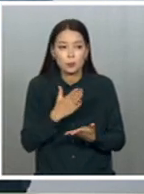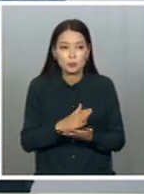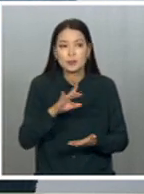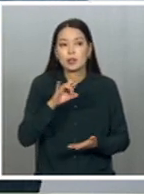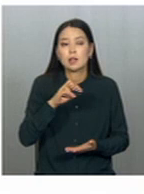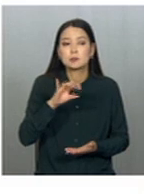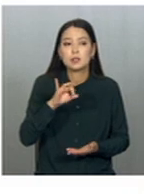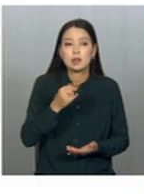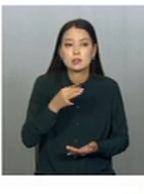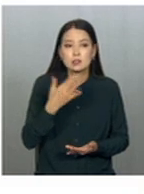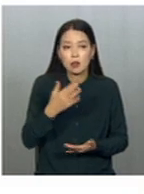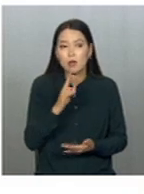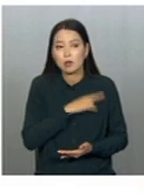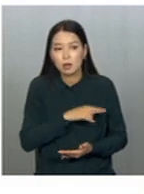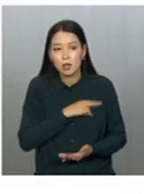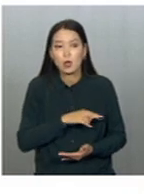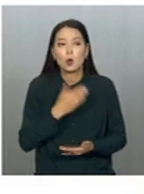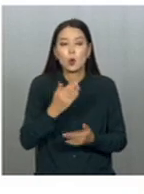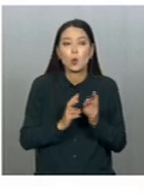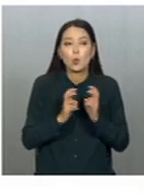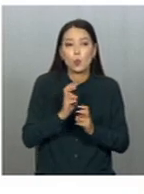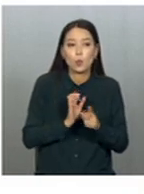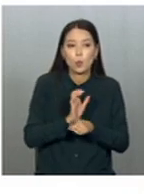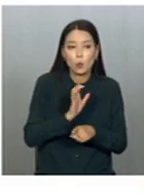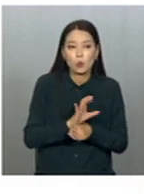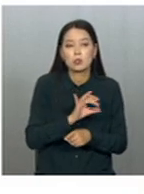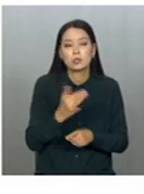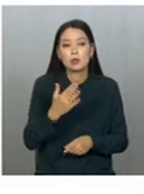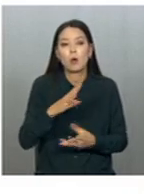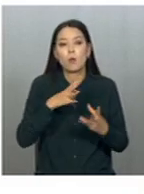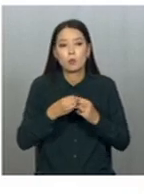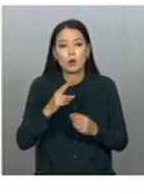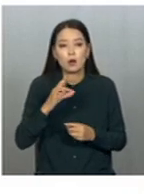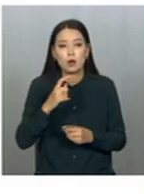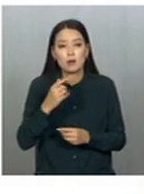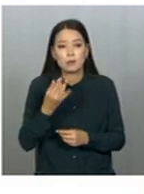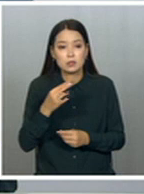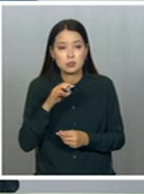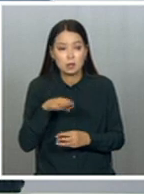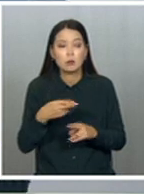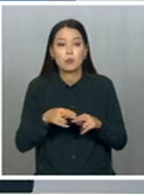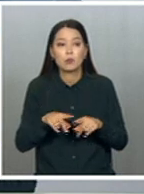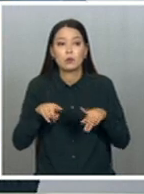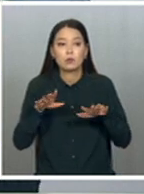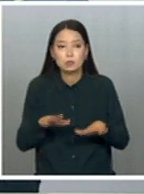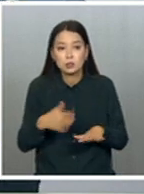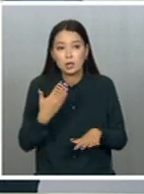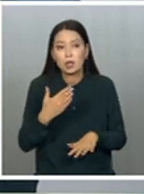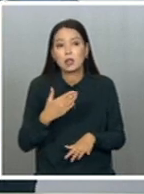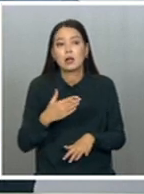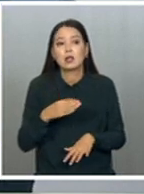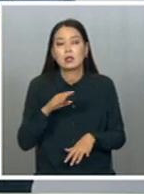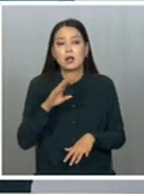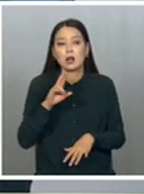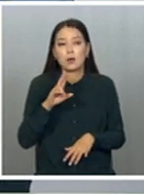транспирация қарқындылығы, транспирация өнімділігі және де транспирация коэффициенті. Бұл жердегі транспирация